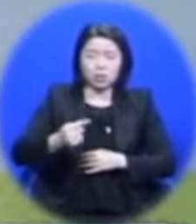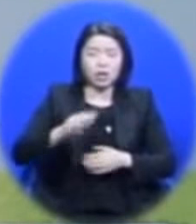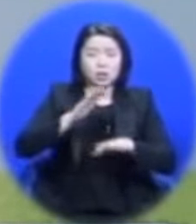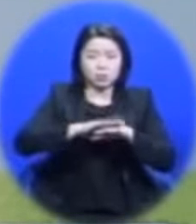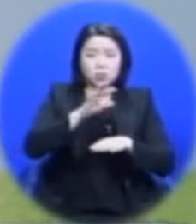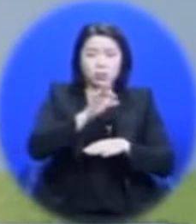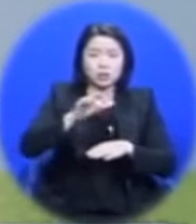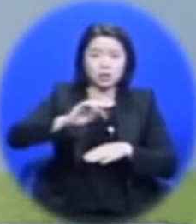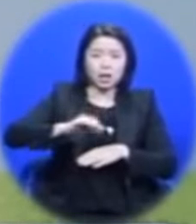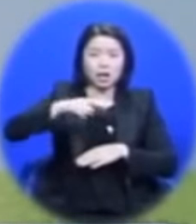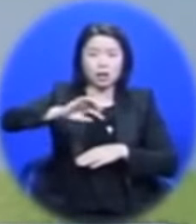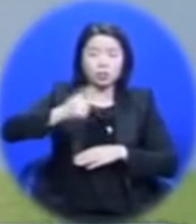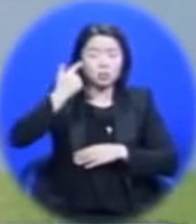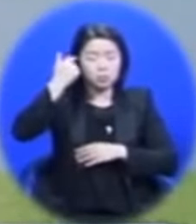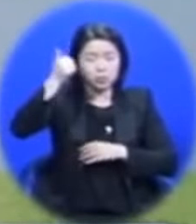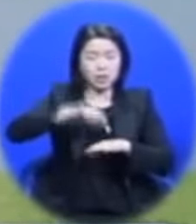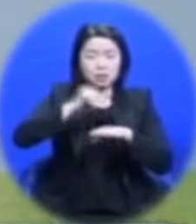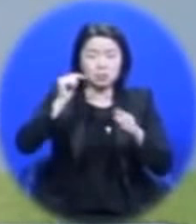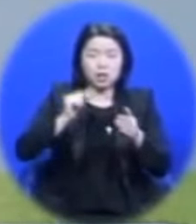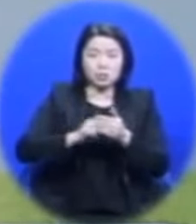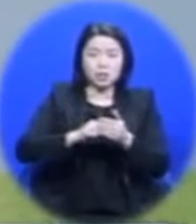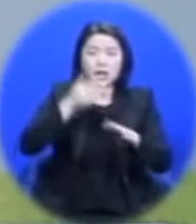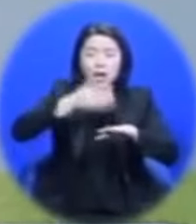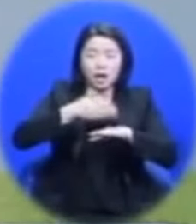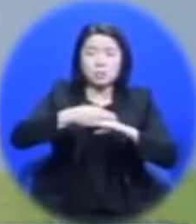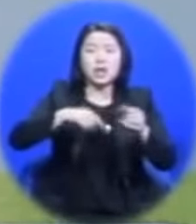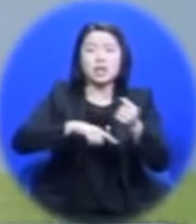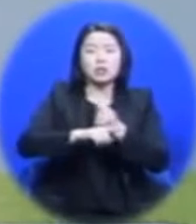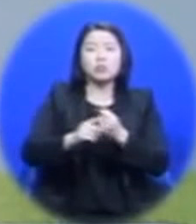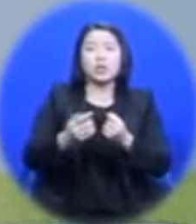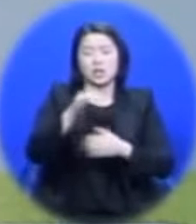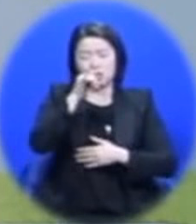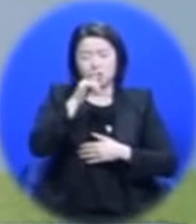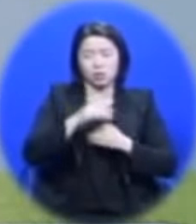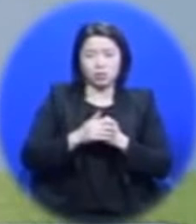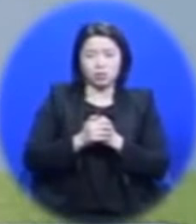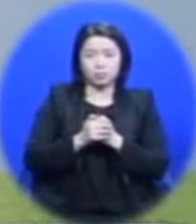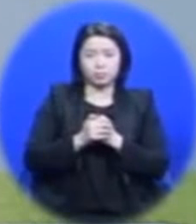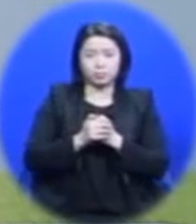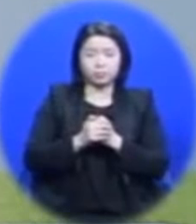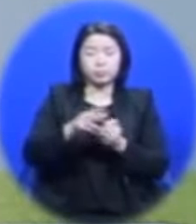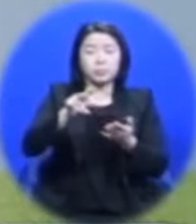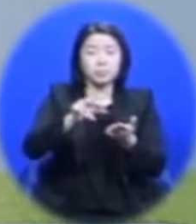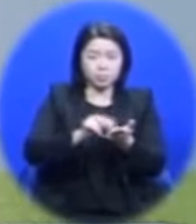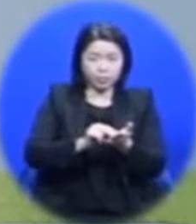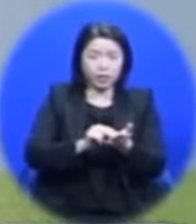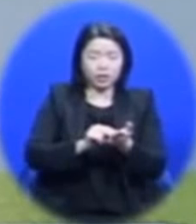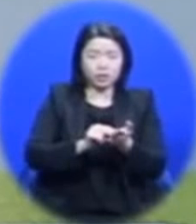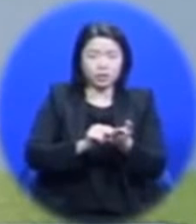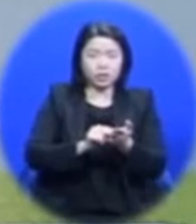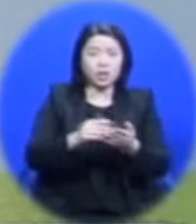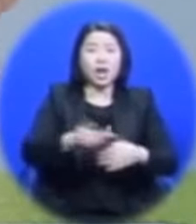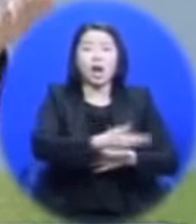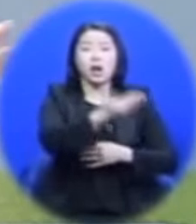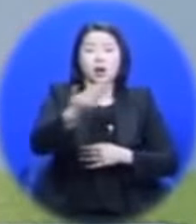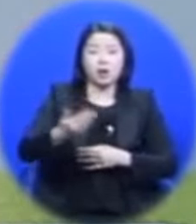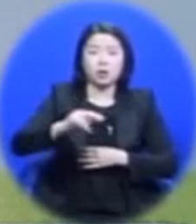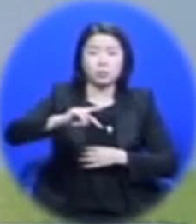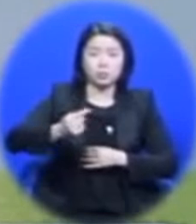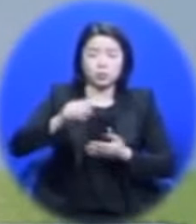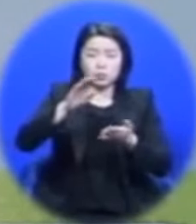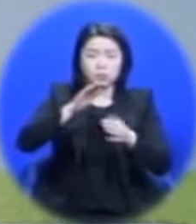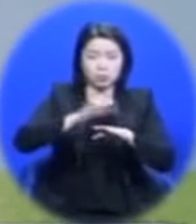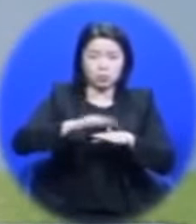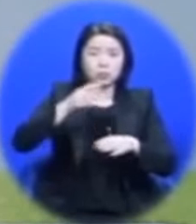목사님 마음에는 감사할 이유가 있었단 말이에요. 문제는 여러분도 손양원